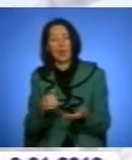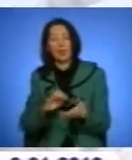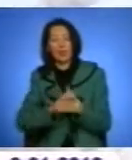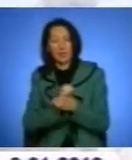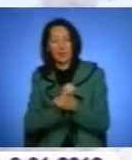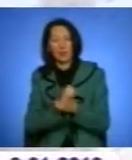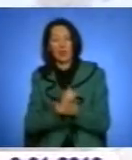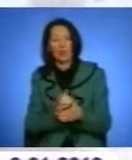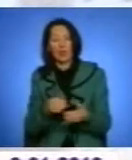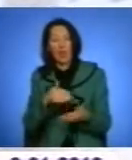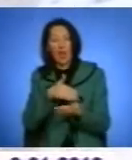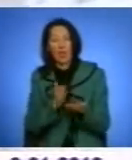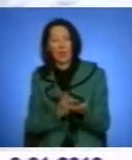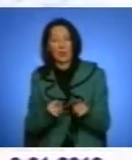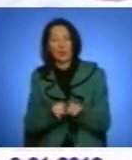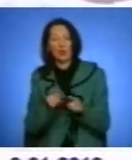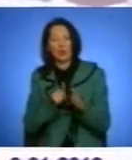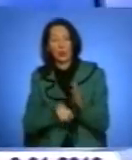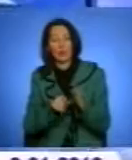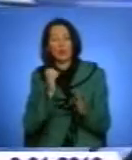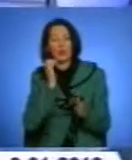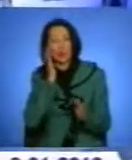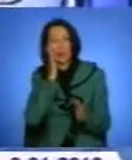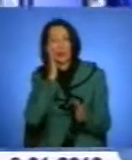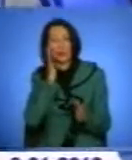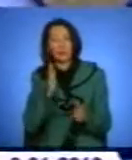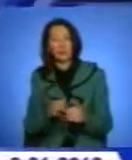продукцію. Водночас суттєво подешевшав цукор.